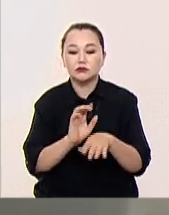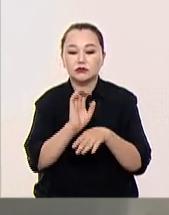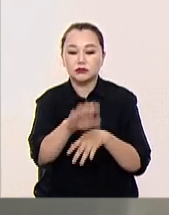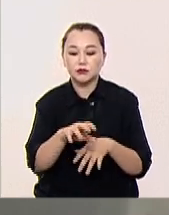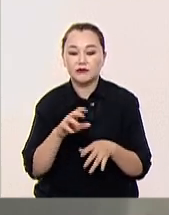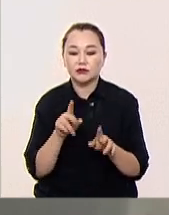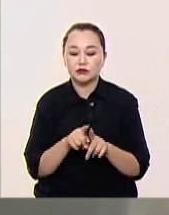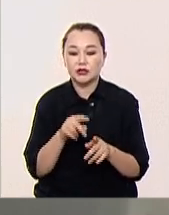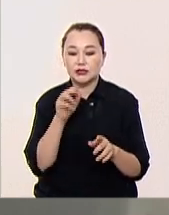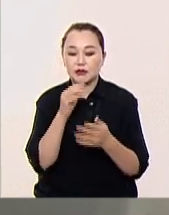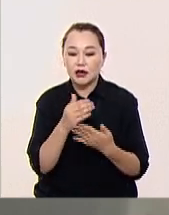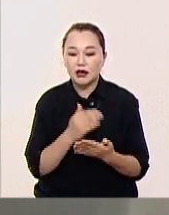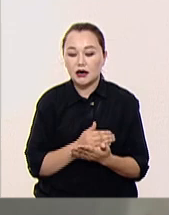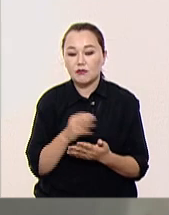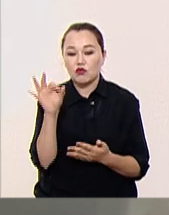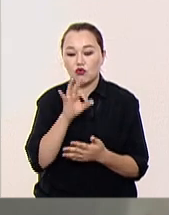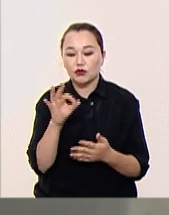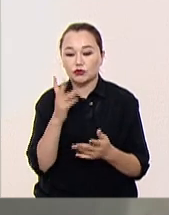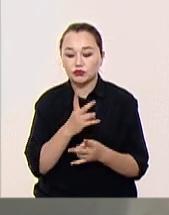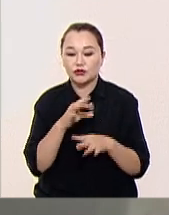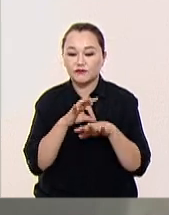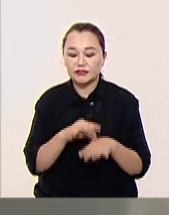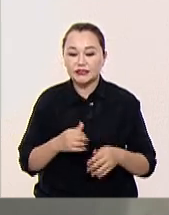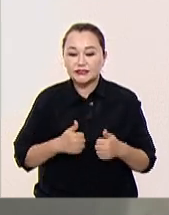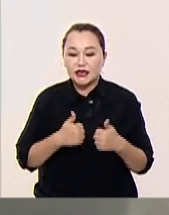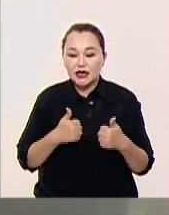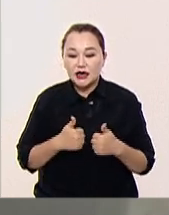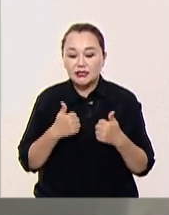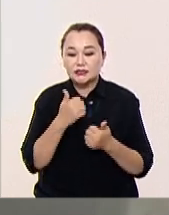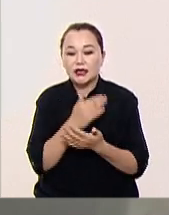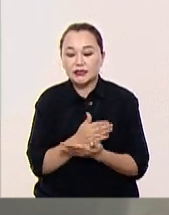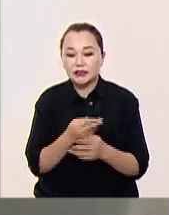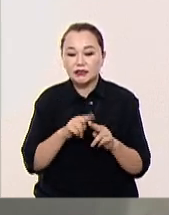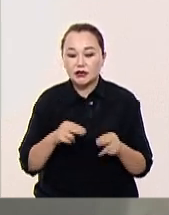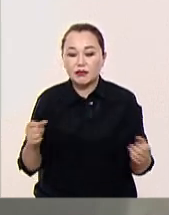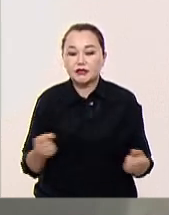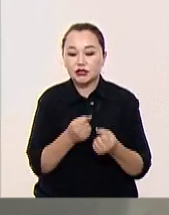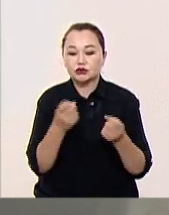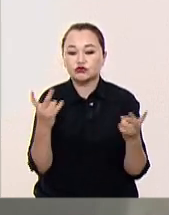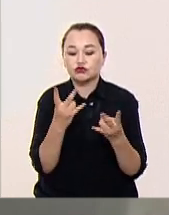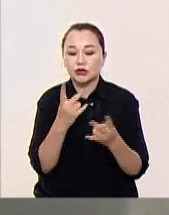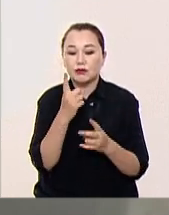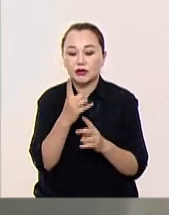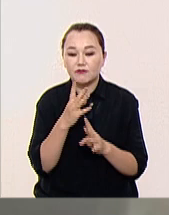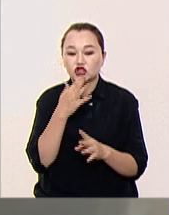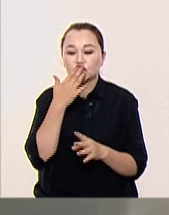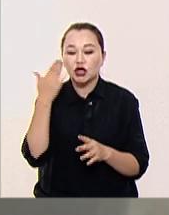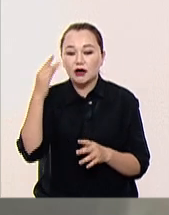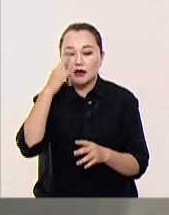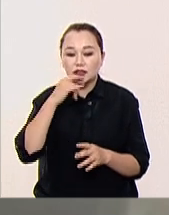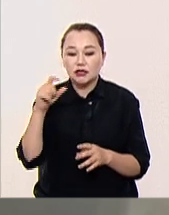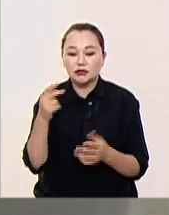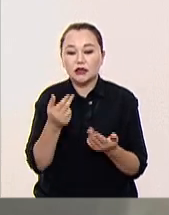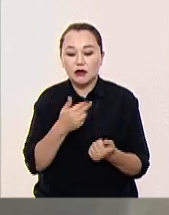қоныстандыруды бағдарлам ретінде жүргізуге тырысып жатыр. Бұны қолдау керек. Біріншіден шетелдегі қазақтар біздің